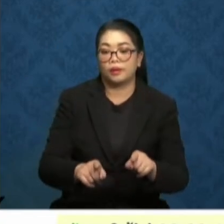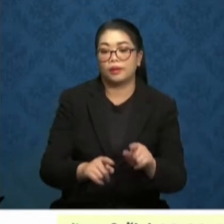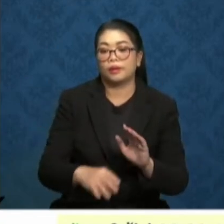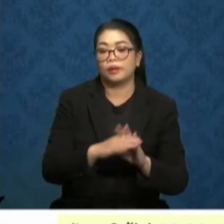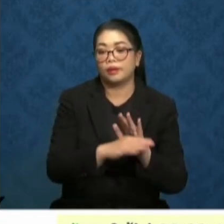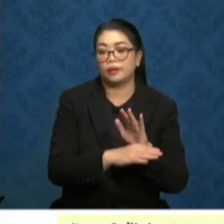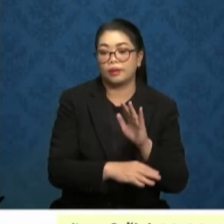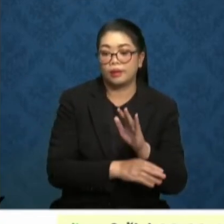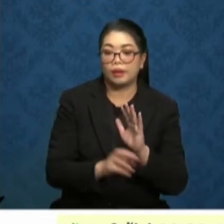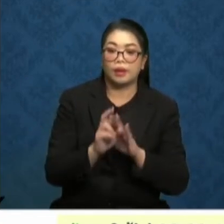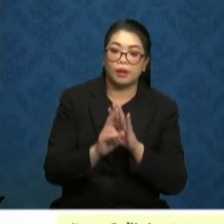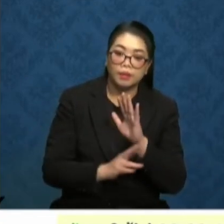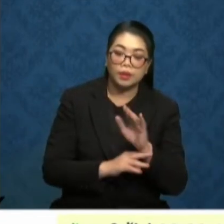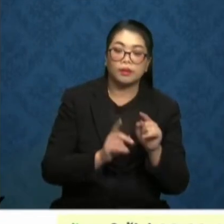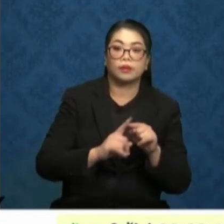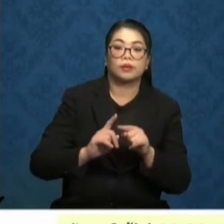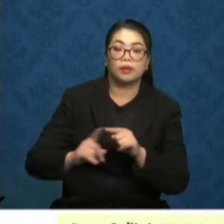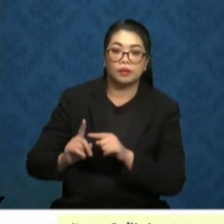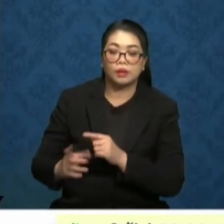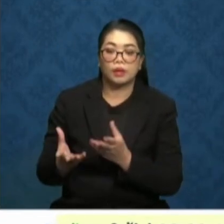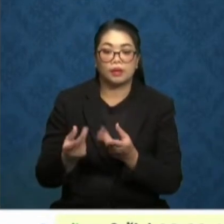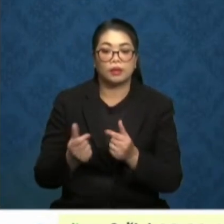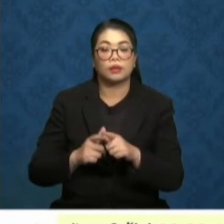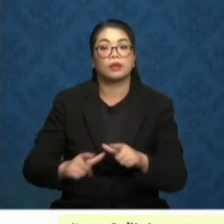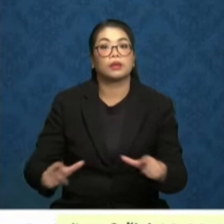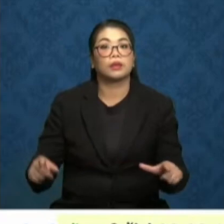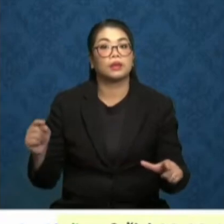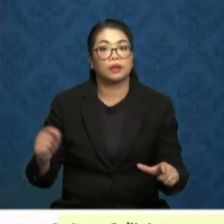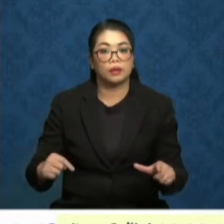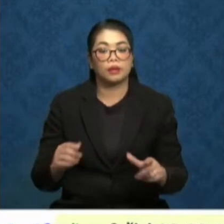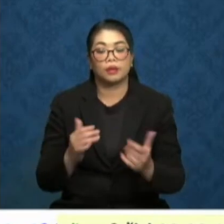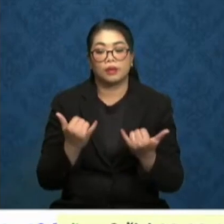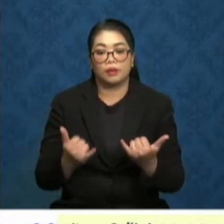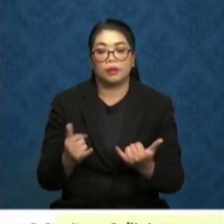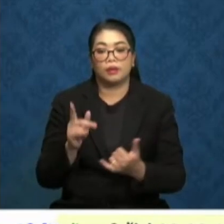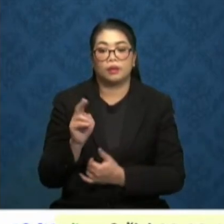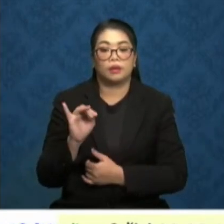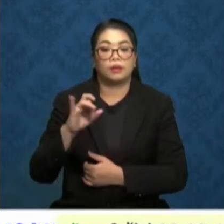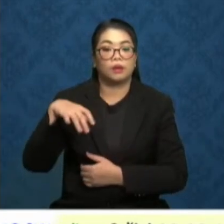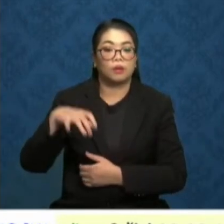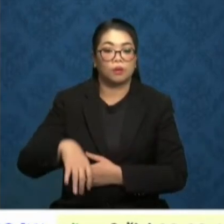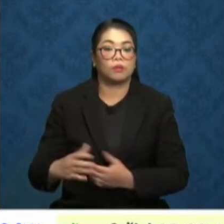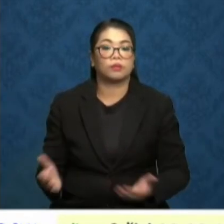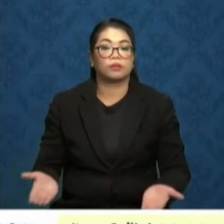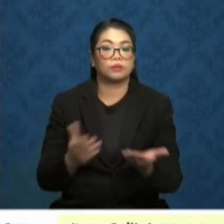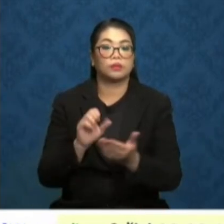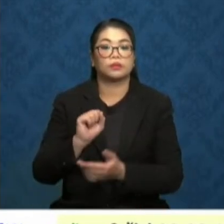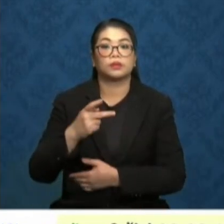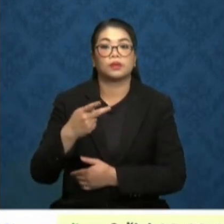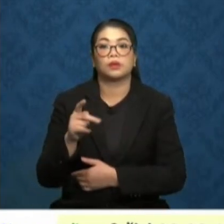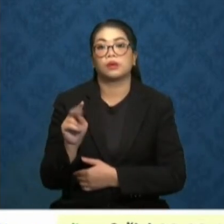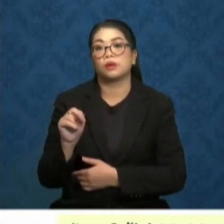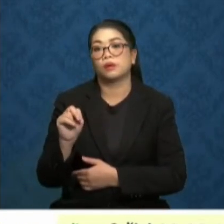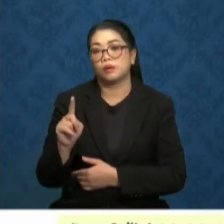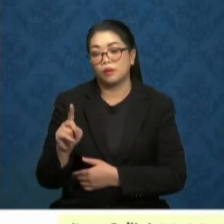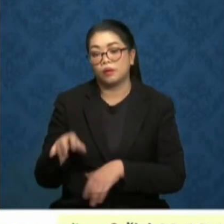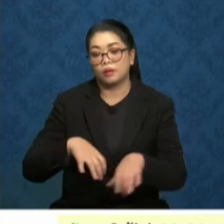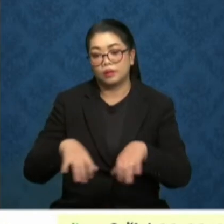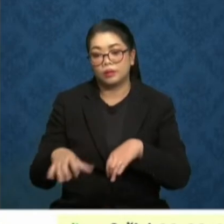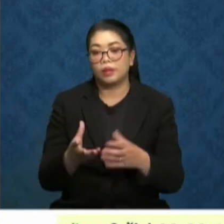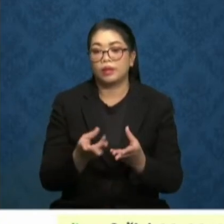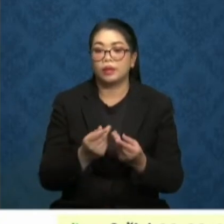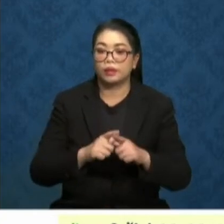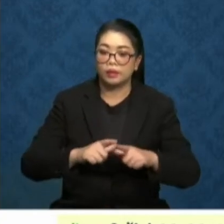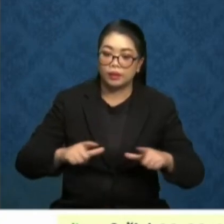ารใช้พืนที่ดนดงกล่าว ปัจจุบันกรมทรงเสรมถัดกรได้จัดทำลางกระเบrijวการจัดที่ดิน